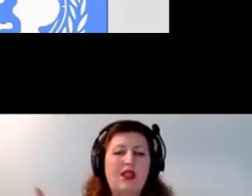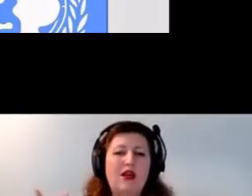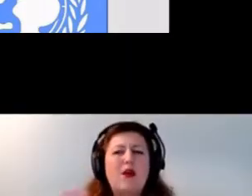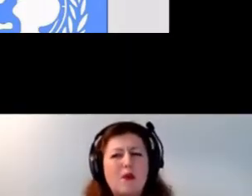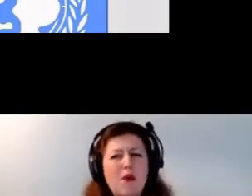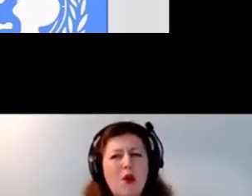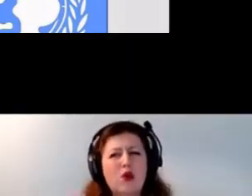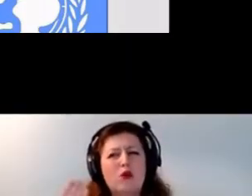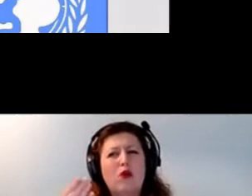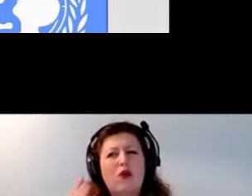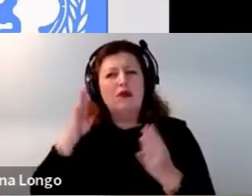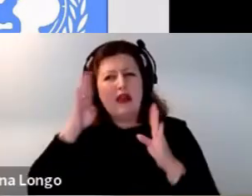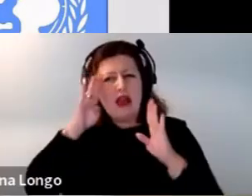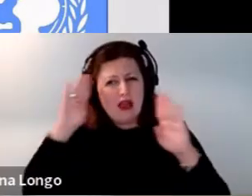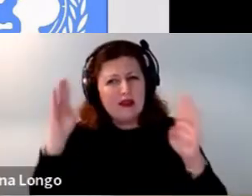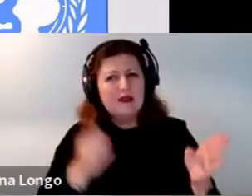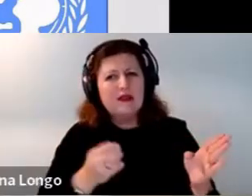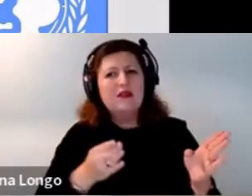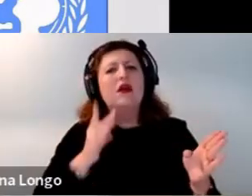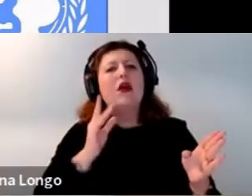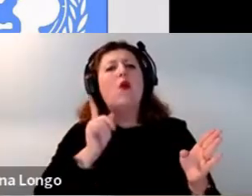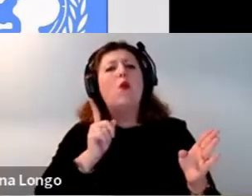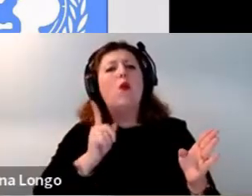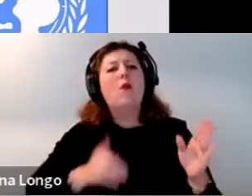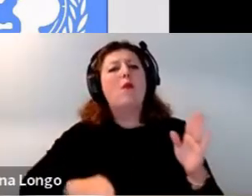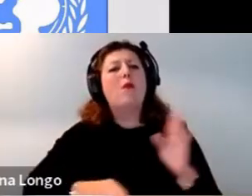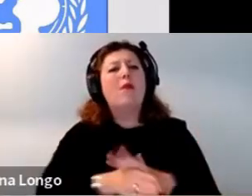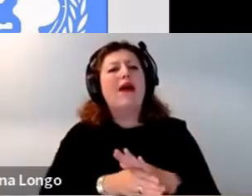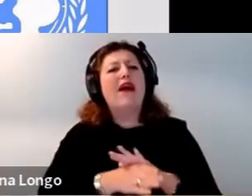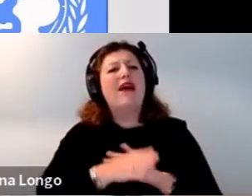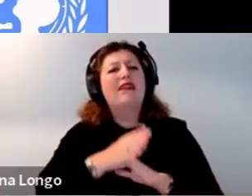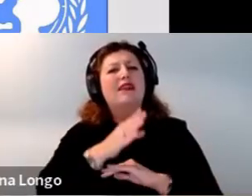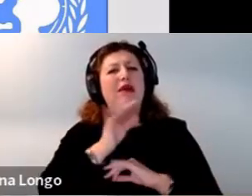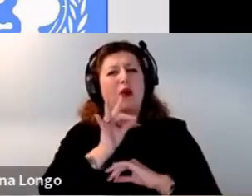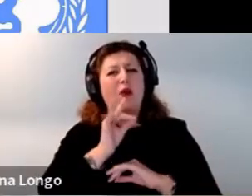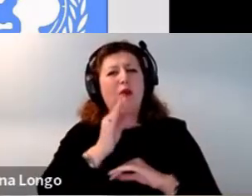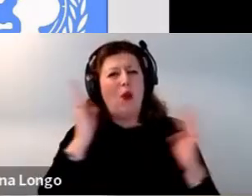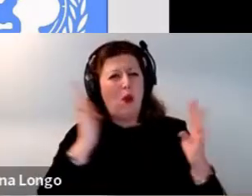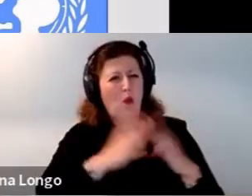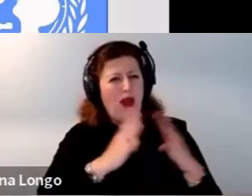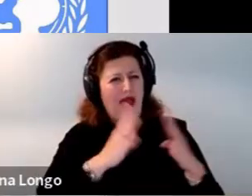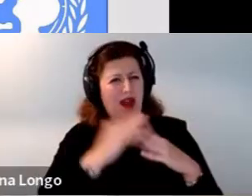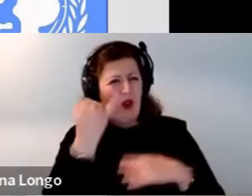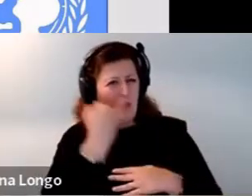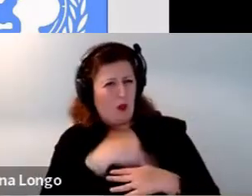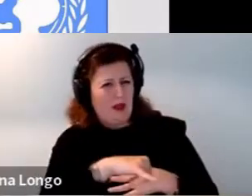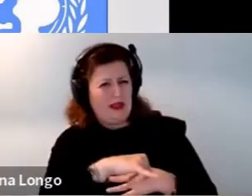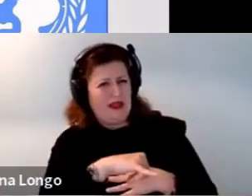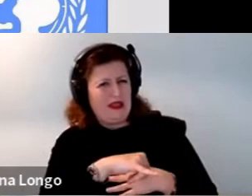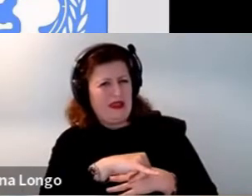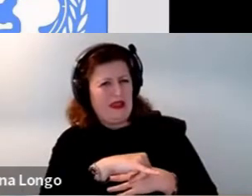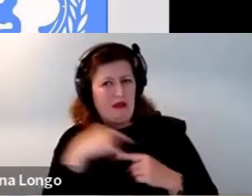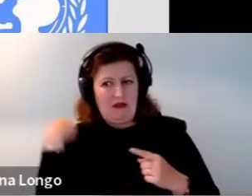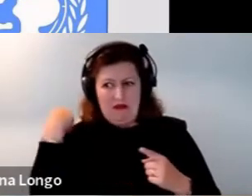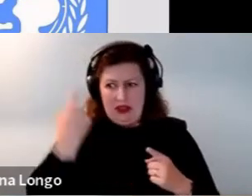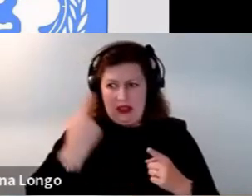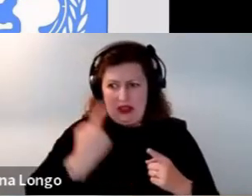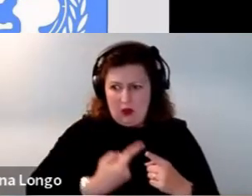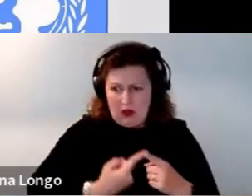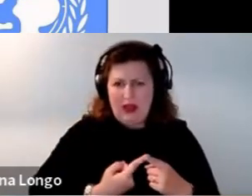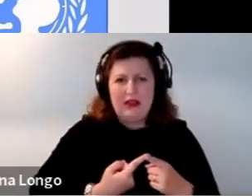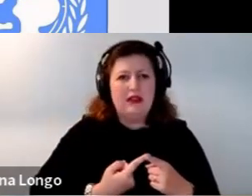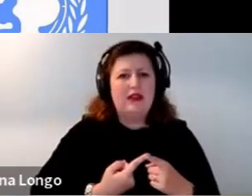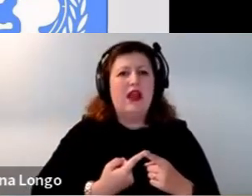nel tempo, soprattutto a partire dalla fine dell'ultima guerra, con una serie di dichiarazioni e di indirizzi che